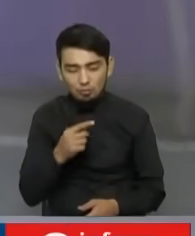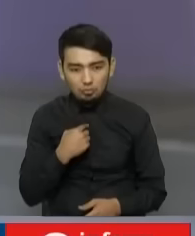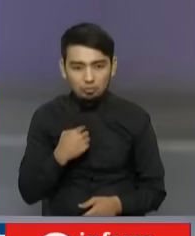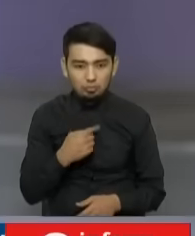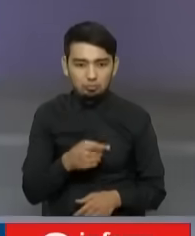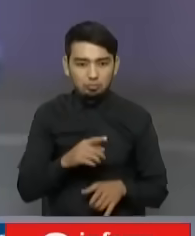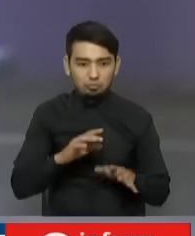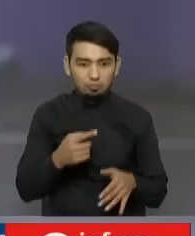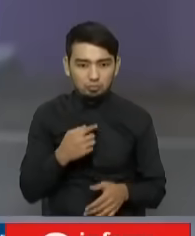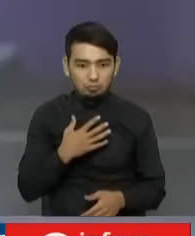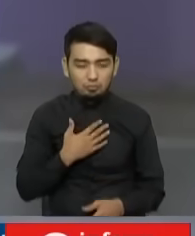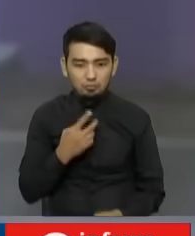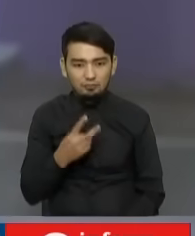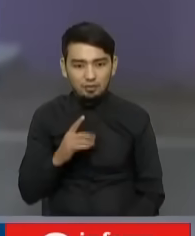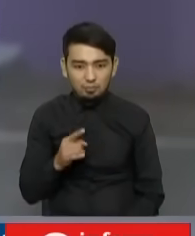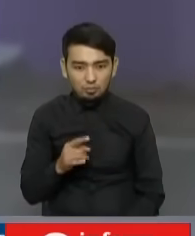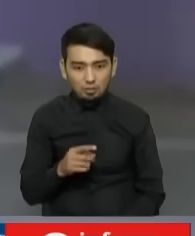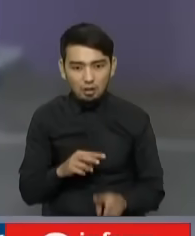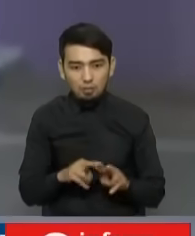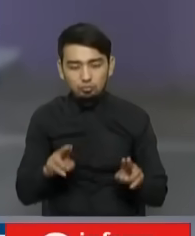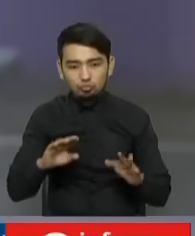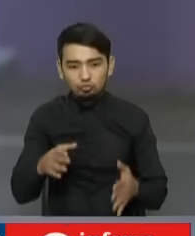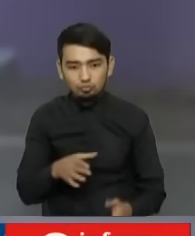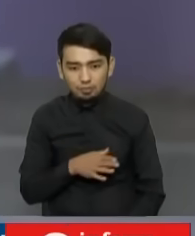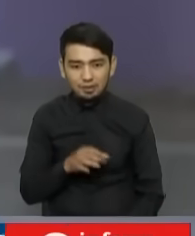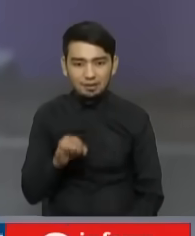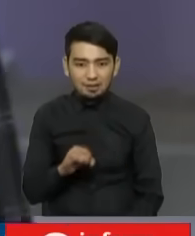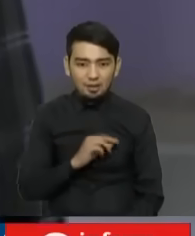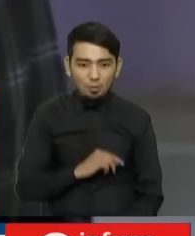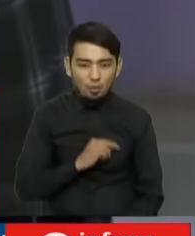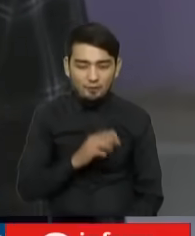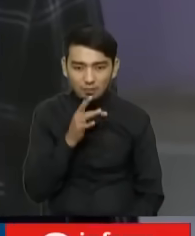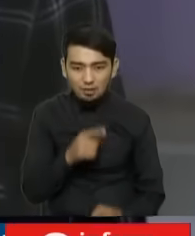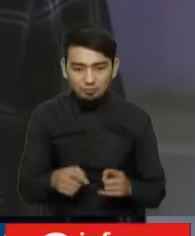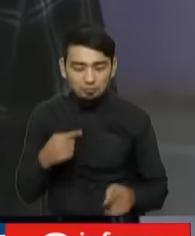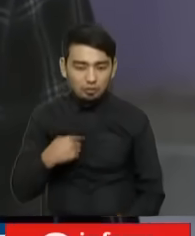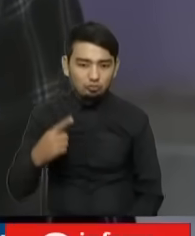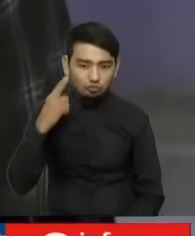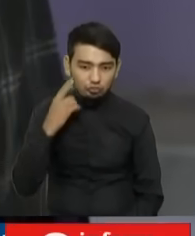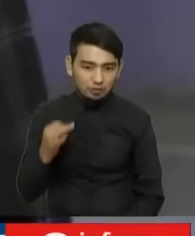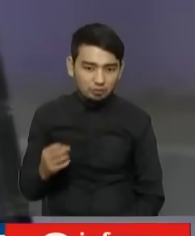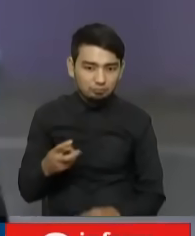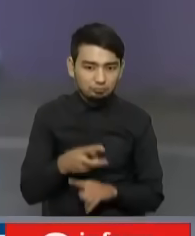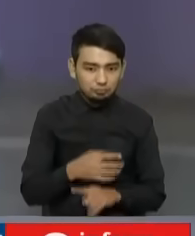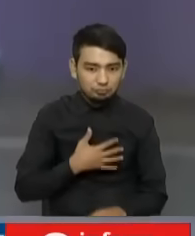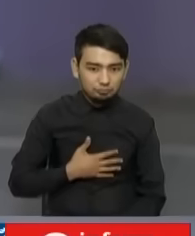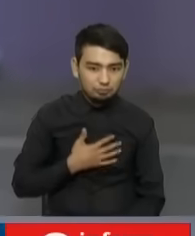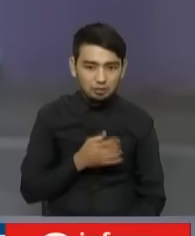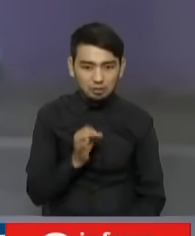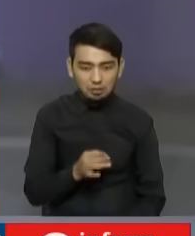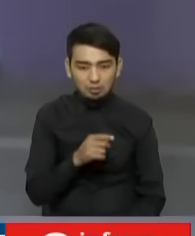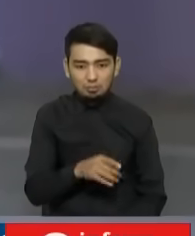мынандай жағдай болды. Со жұмыстың арасында жүріп, осы естіп жа келатыр еді қой алаңдап. Сөйтсе